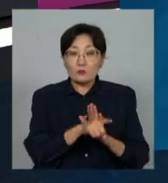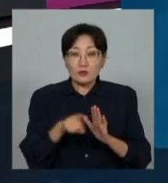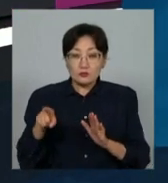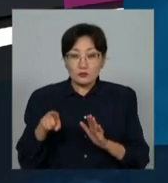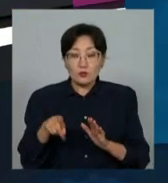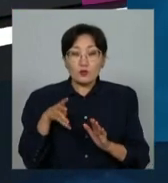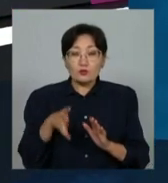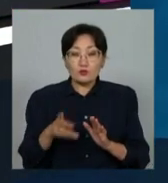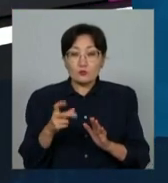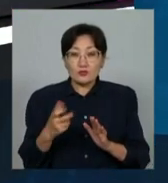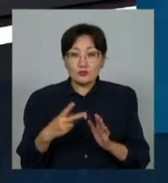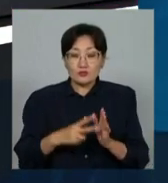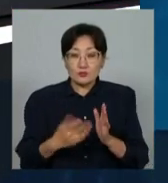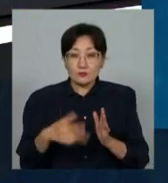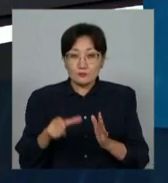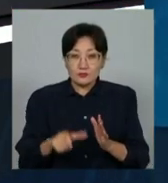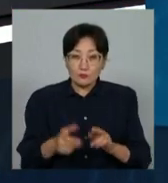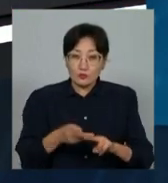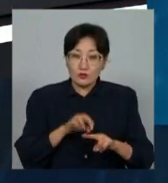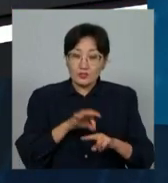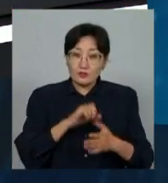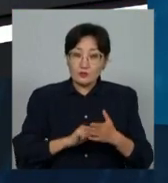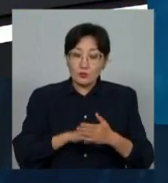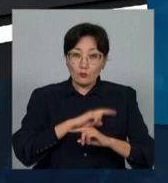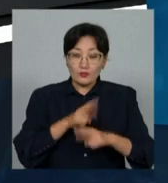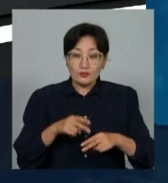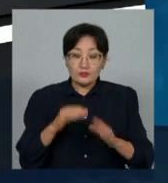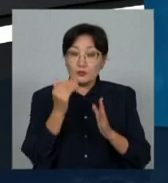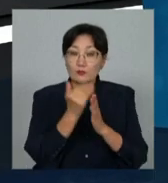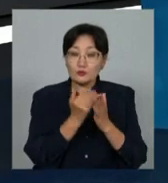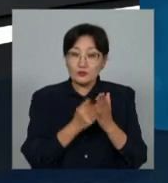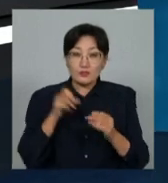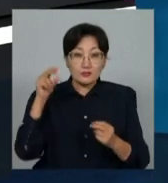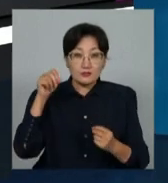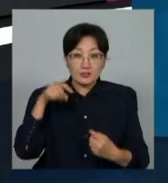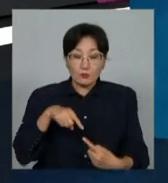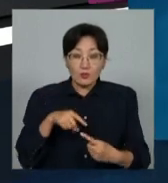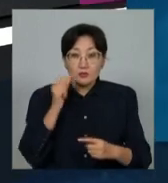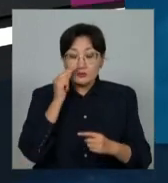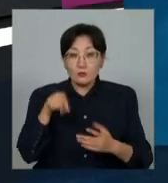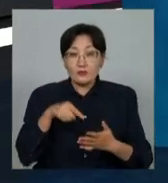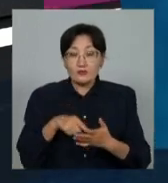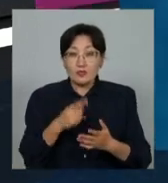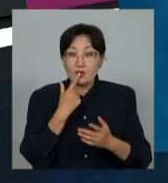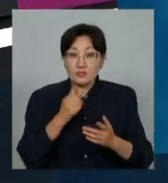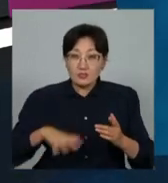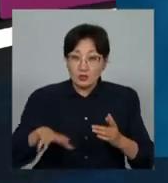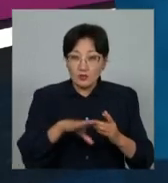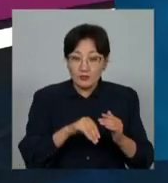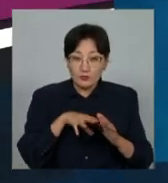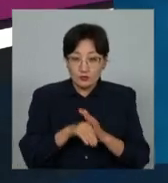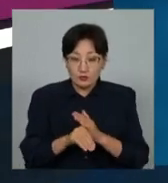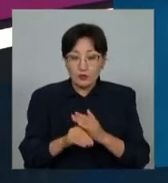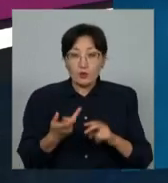басталғалы 4375 адам көз жұмған. Ал бағалау матрицасының көрсеткішіне сай Шымкент қаласы қызыл аймаққа өтті